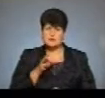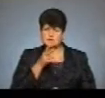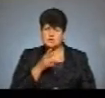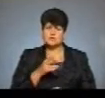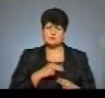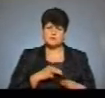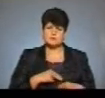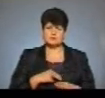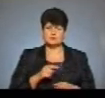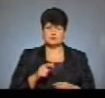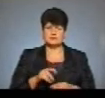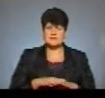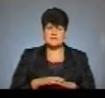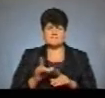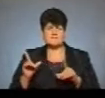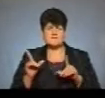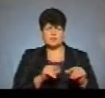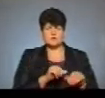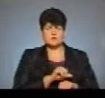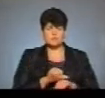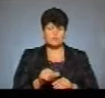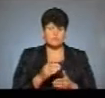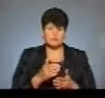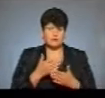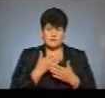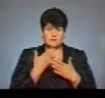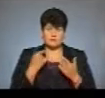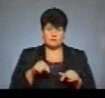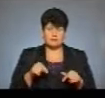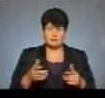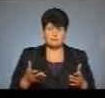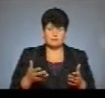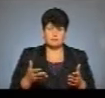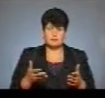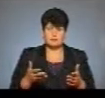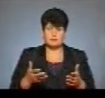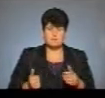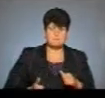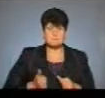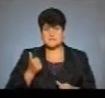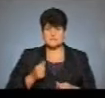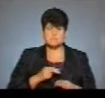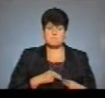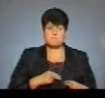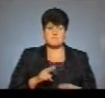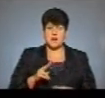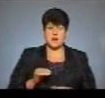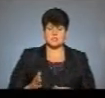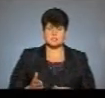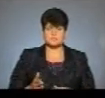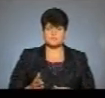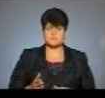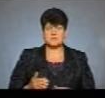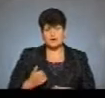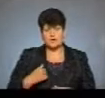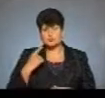працездатне населення виїхало за кордон, а є відсутність поняття престижу праці, тобто чи престижно працювати. І